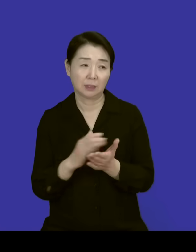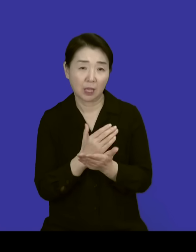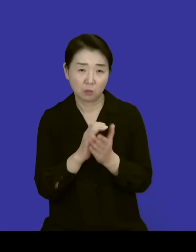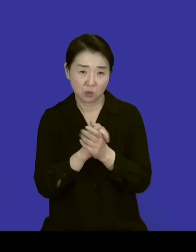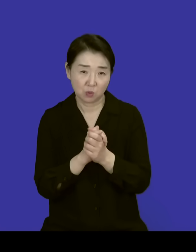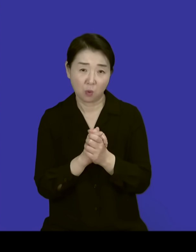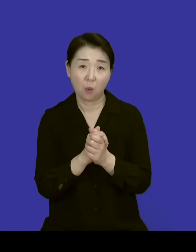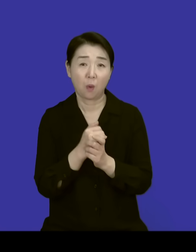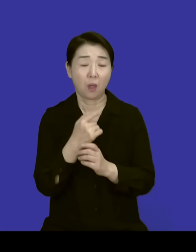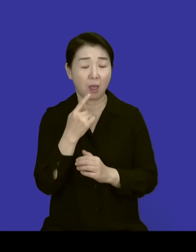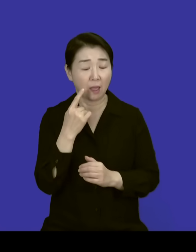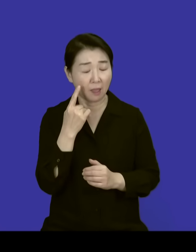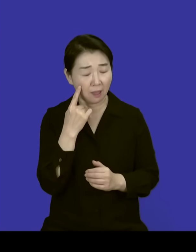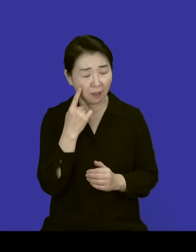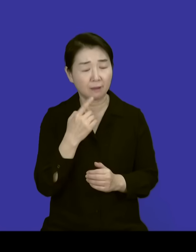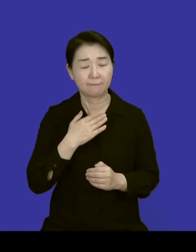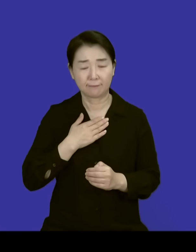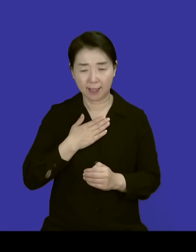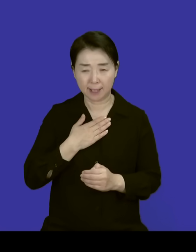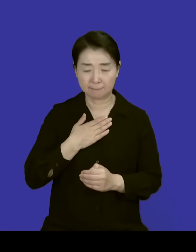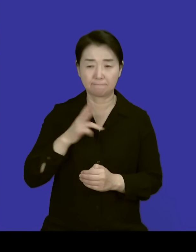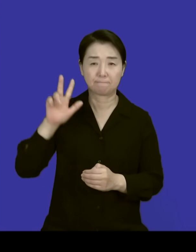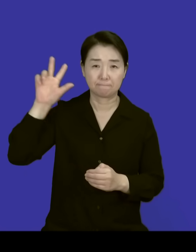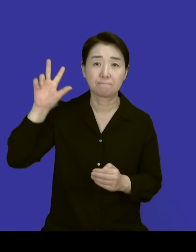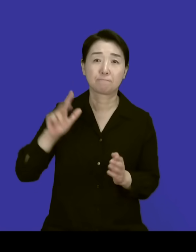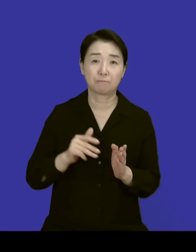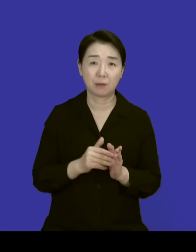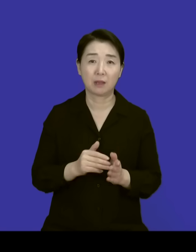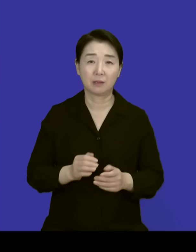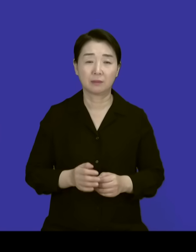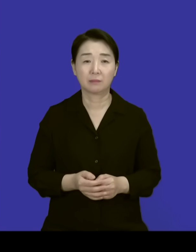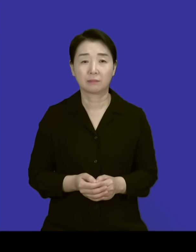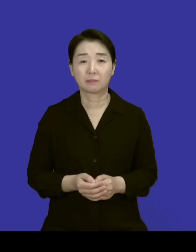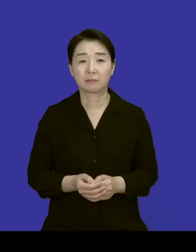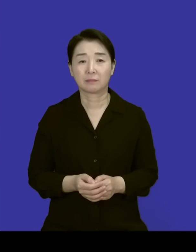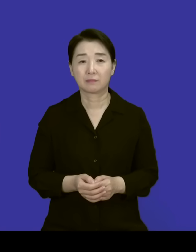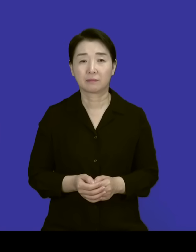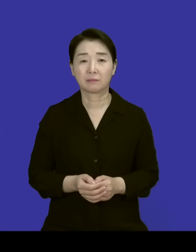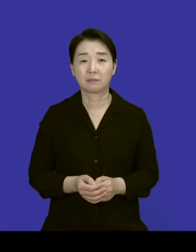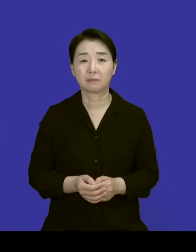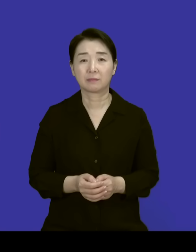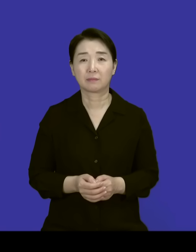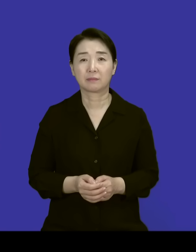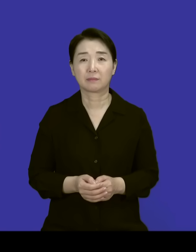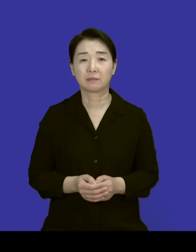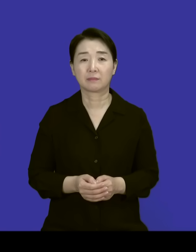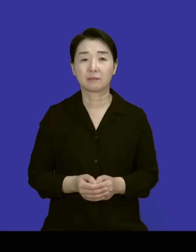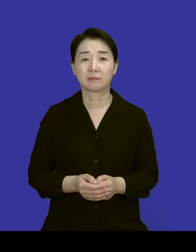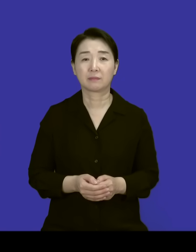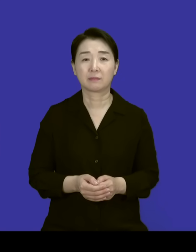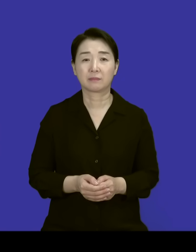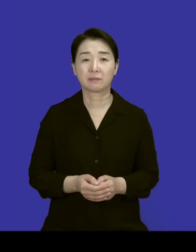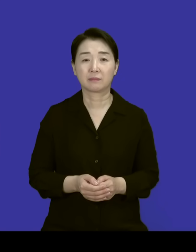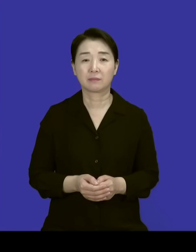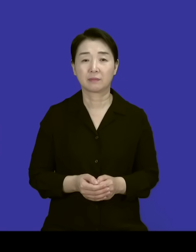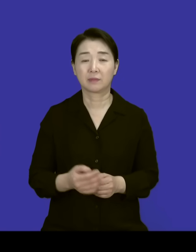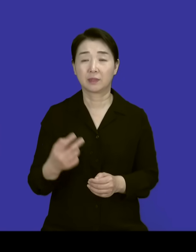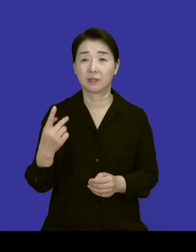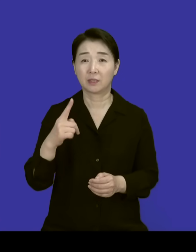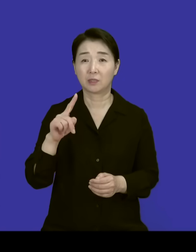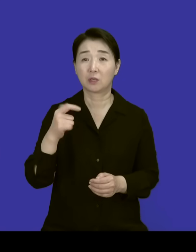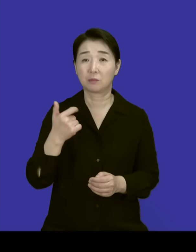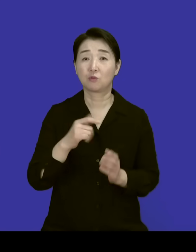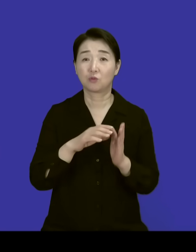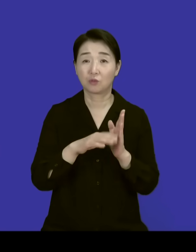거는 꼭 하겠다 내가 진짜. 예. 그러고 나서 정말 거짓말같이럼 16년 초에